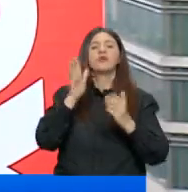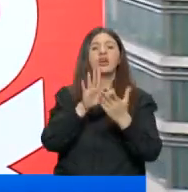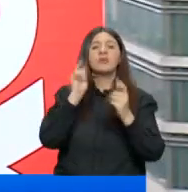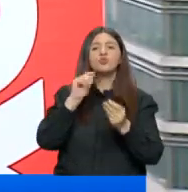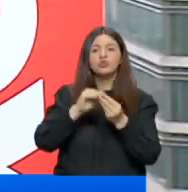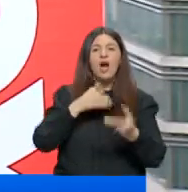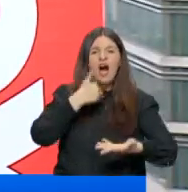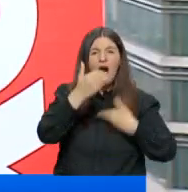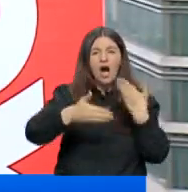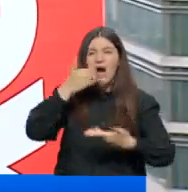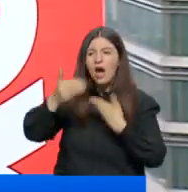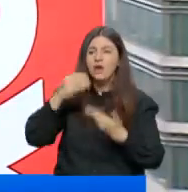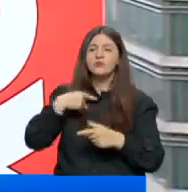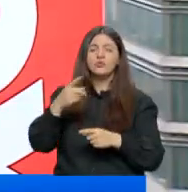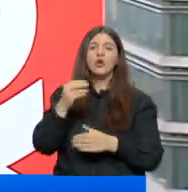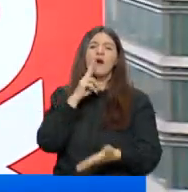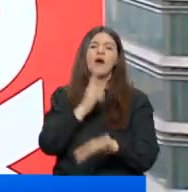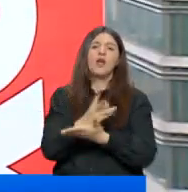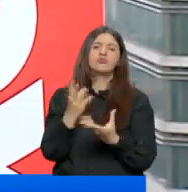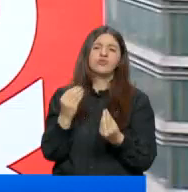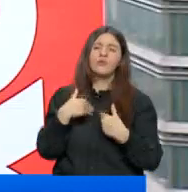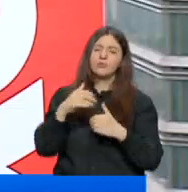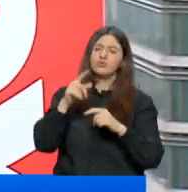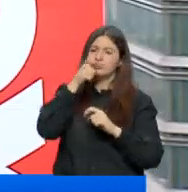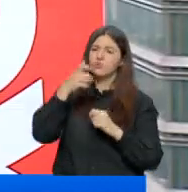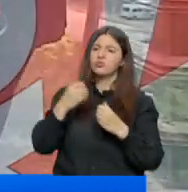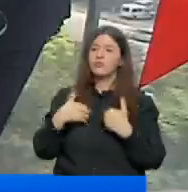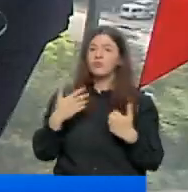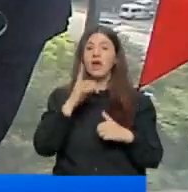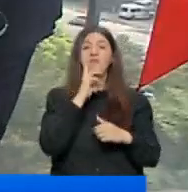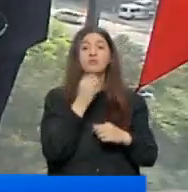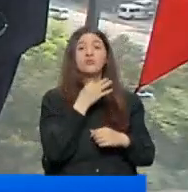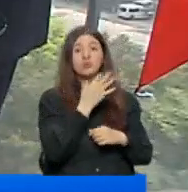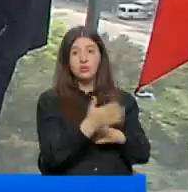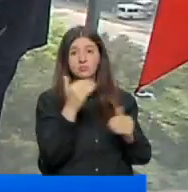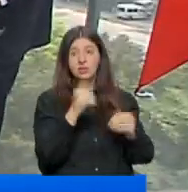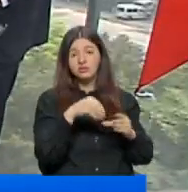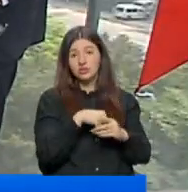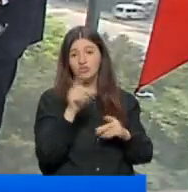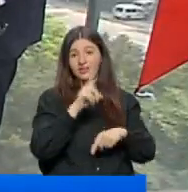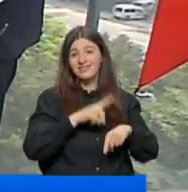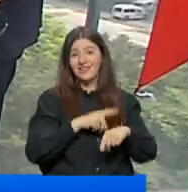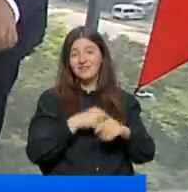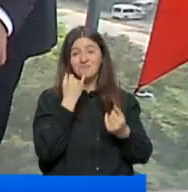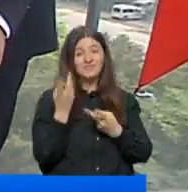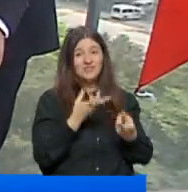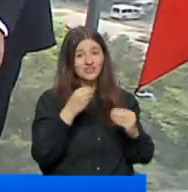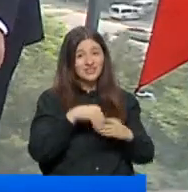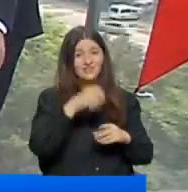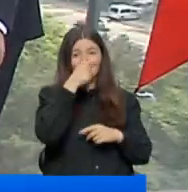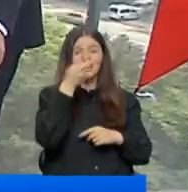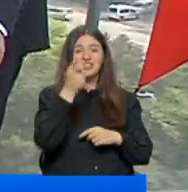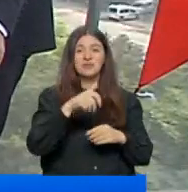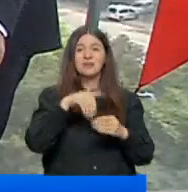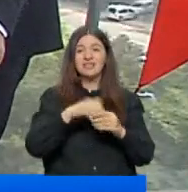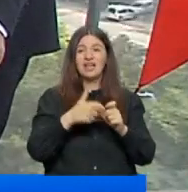işlediğiniz suçları anlatırız. Biz bu konuda çok kararlıyız ve bu ülkeye güveniyoruz. Efendim çok teşekkür ederim. Geldiğiniz için, çok Çalar Saat'te konuk olduğunuz için Türkiye İşçi